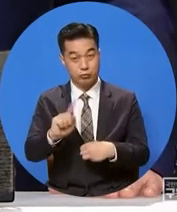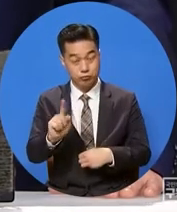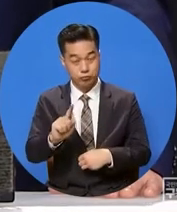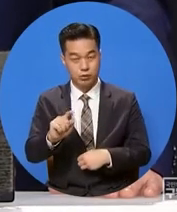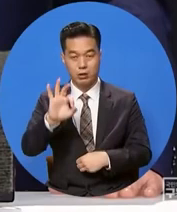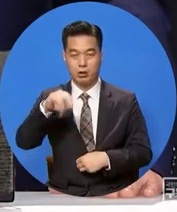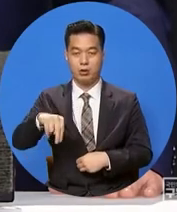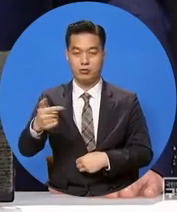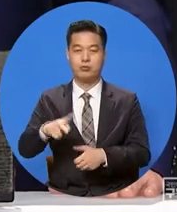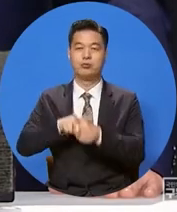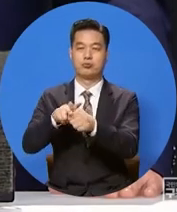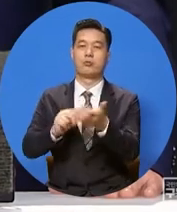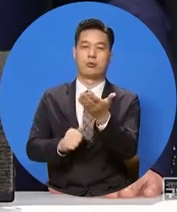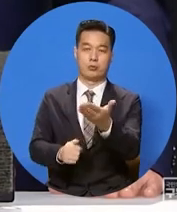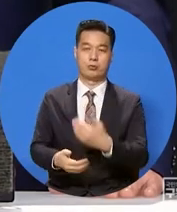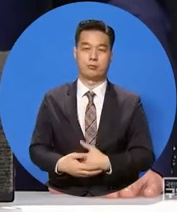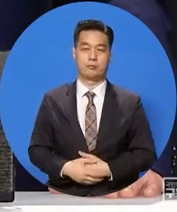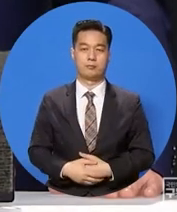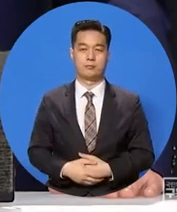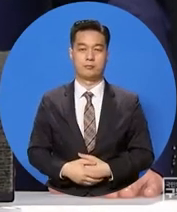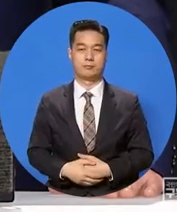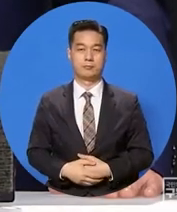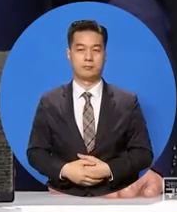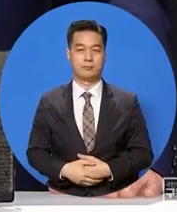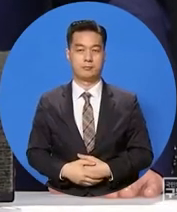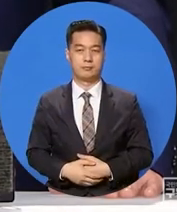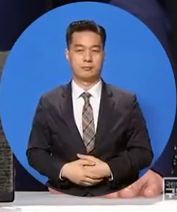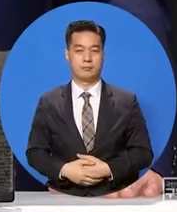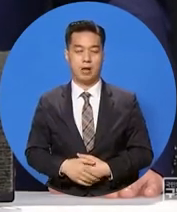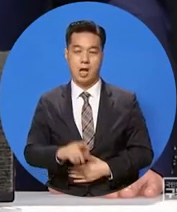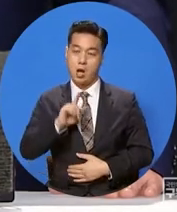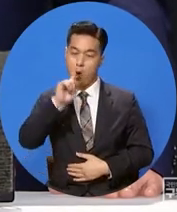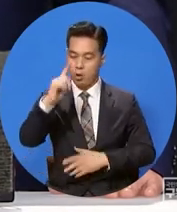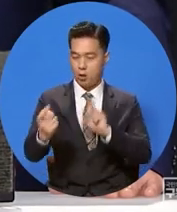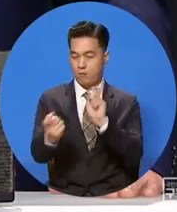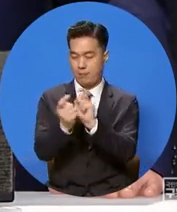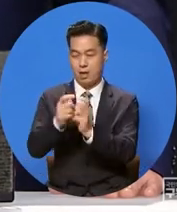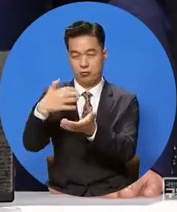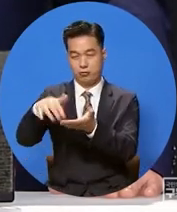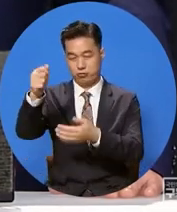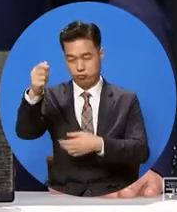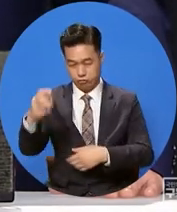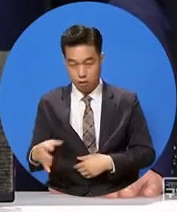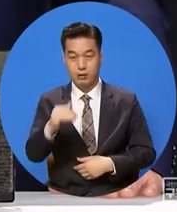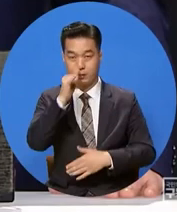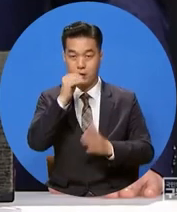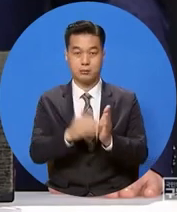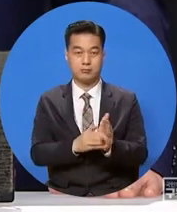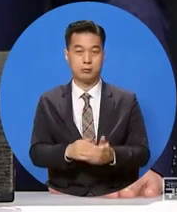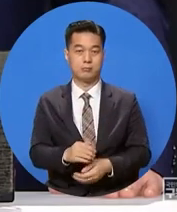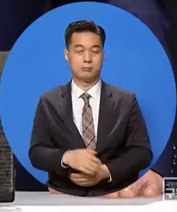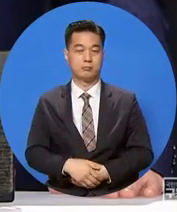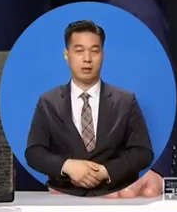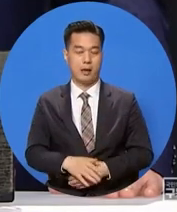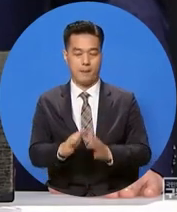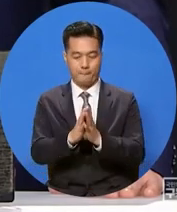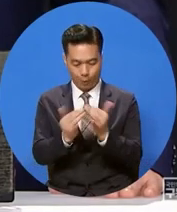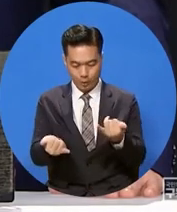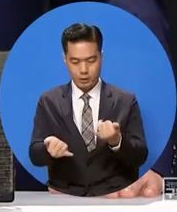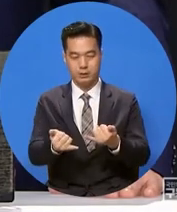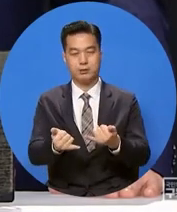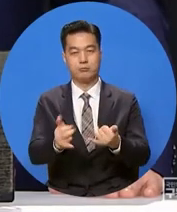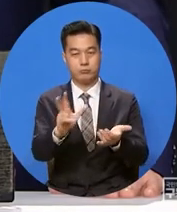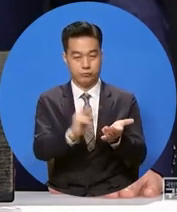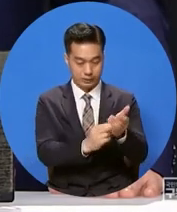후보입니다. 저는 제가 정치시작하기 전에도 아니 고소고발이 수십 건 있었습니다. 가장 그렇게 네. 본인 리스크,